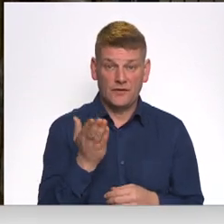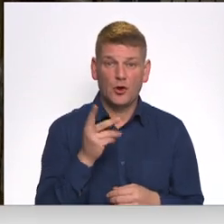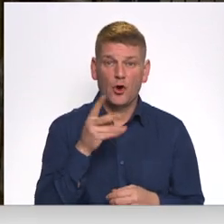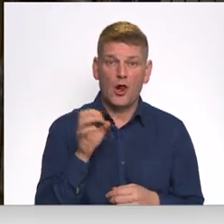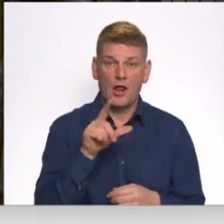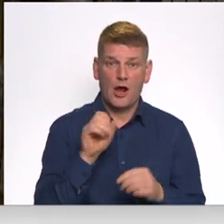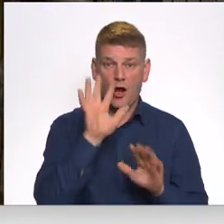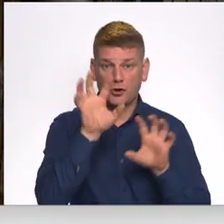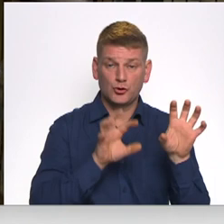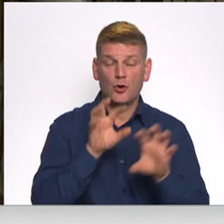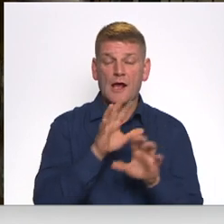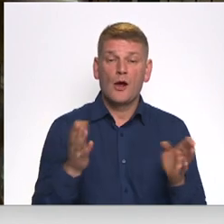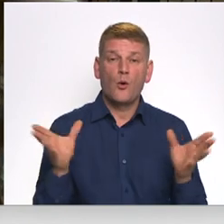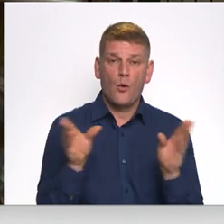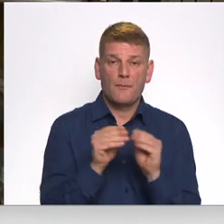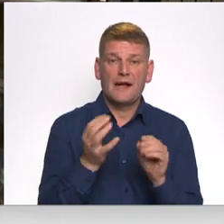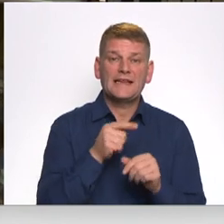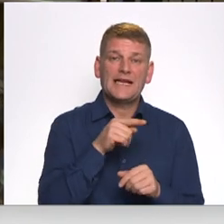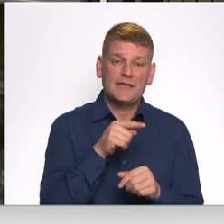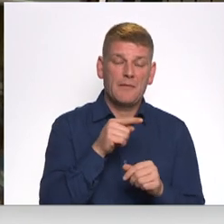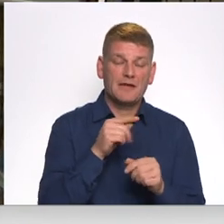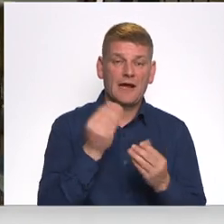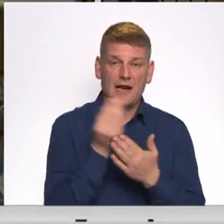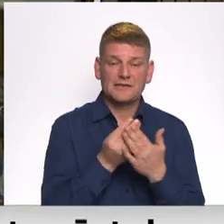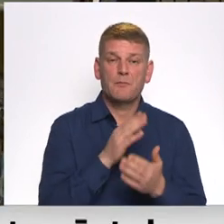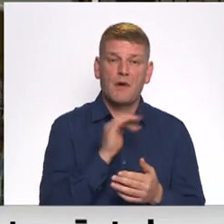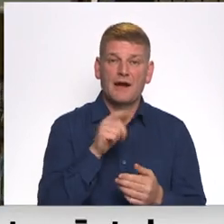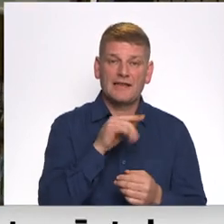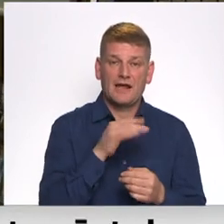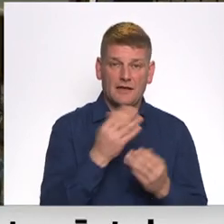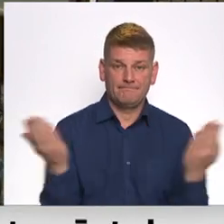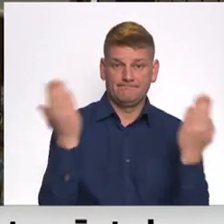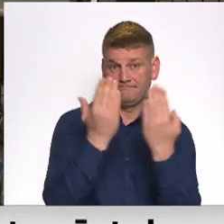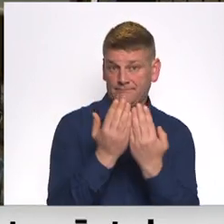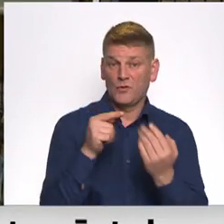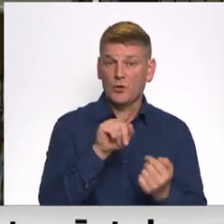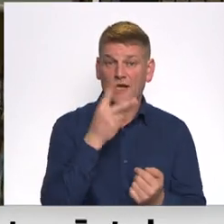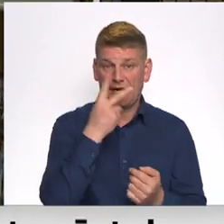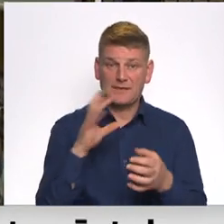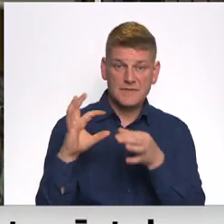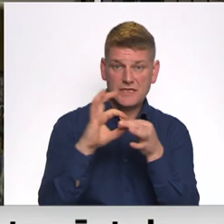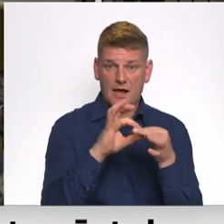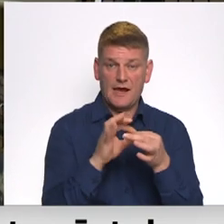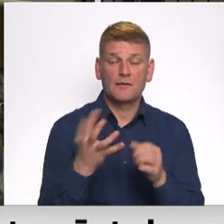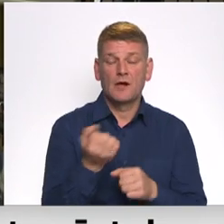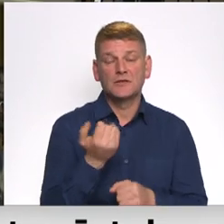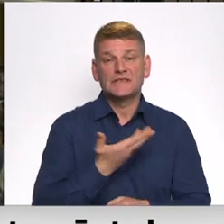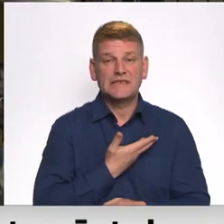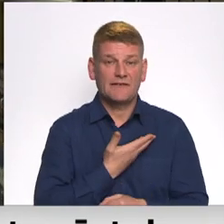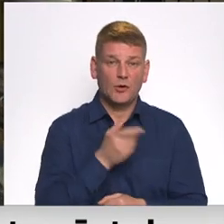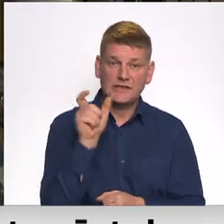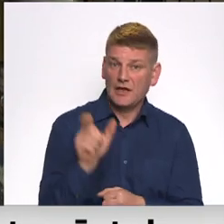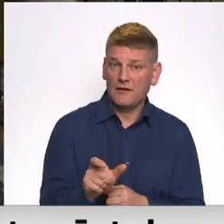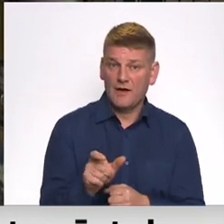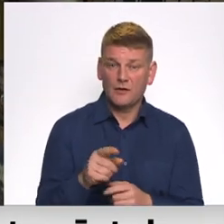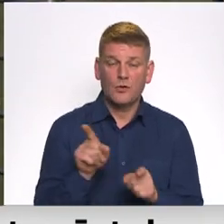kolāžu eksponē kopā ar Tīdemaņa gleznu bārtieti, jo tur ir redzams tas, nu, tā saikne ar to dzīvo cilvēku